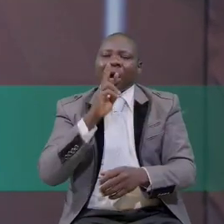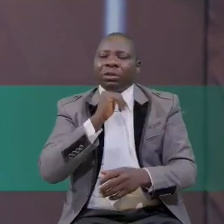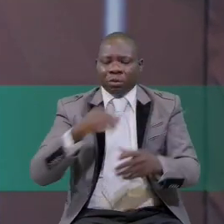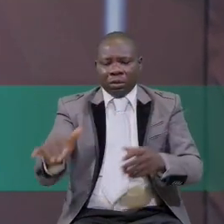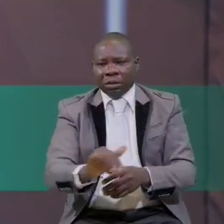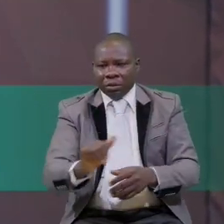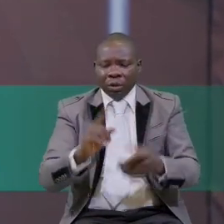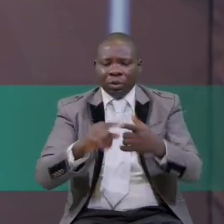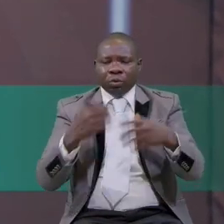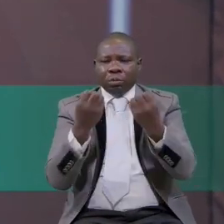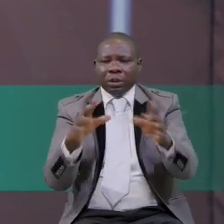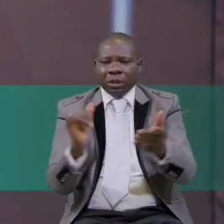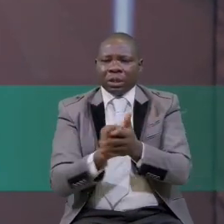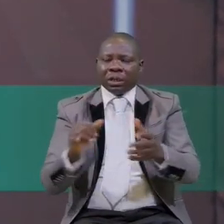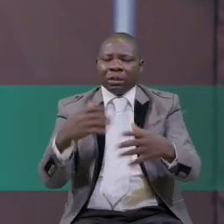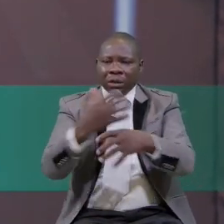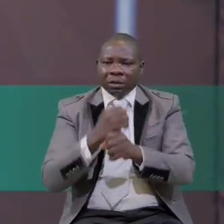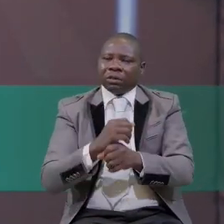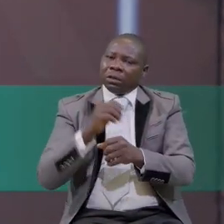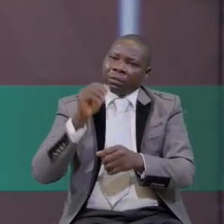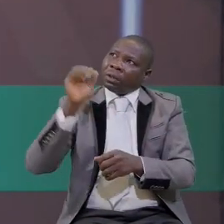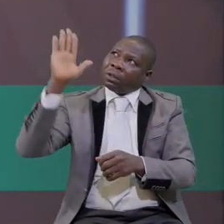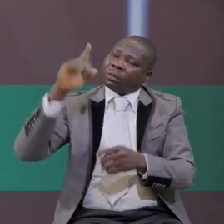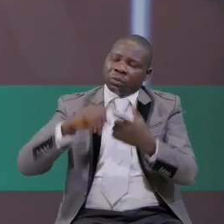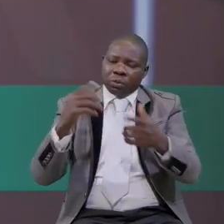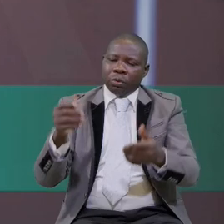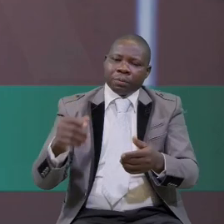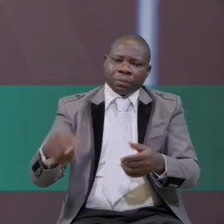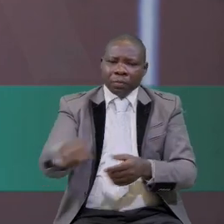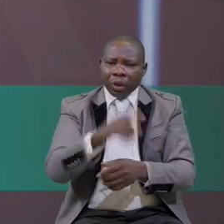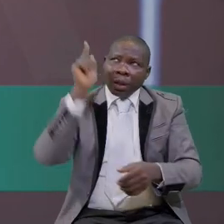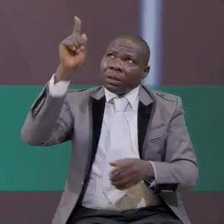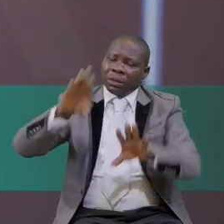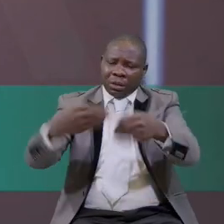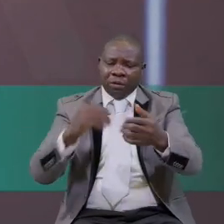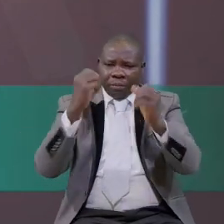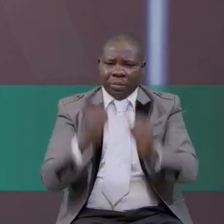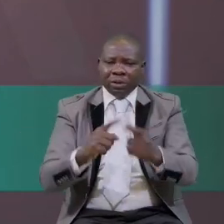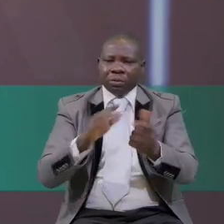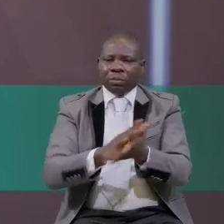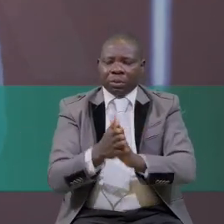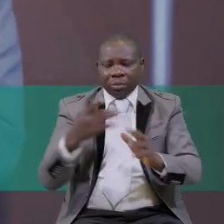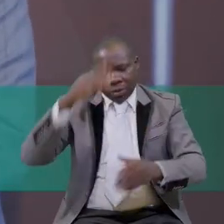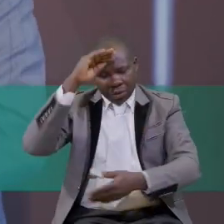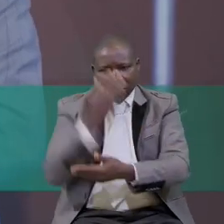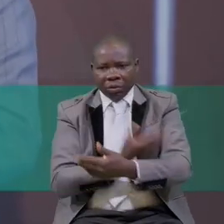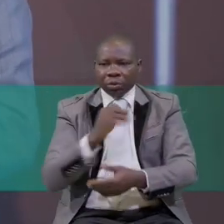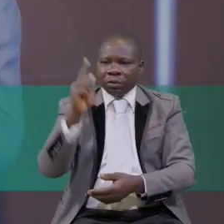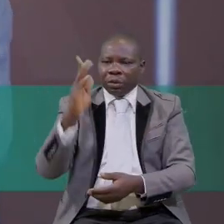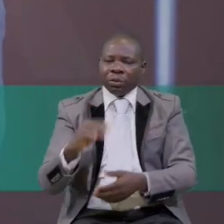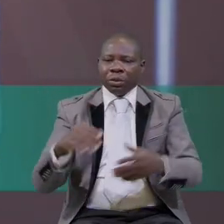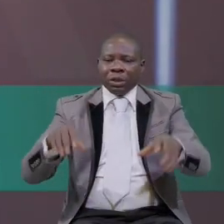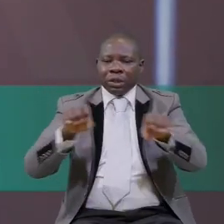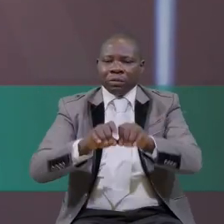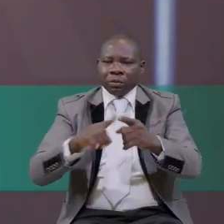reçu, il leur a donné le pouvoir de devenir enfants de Dieu, même ceux qui